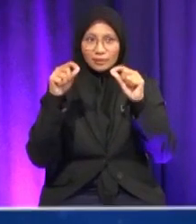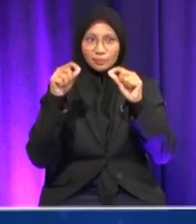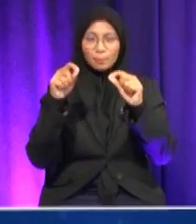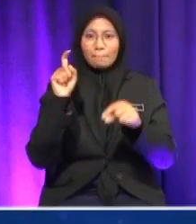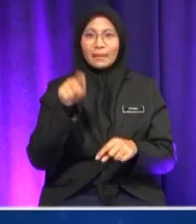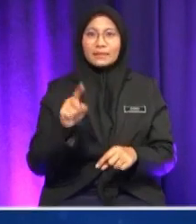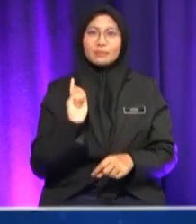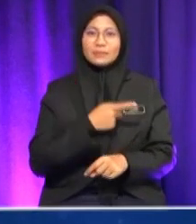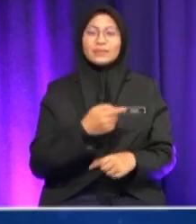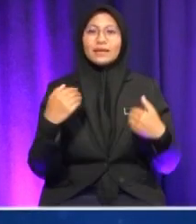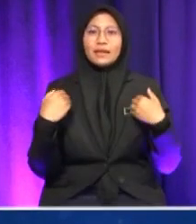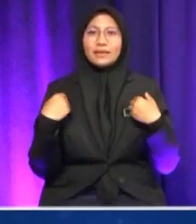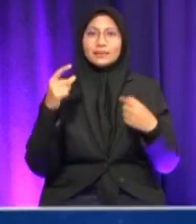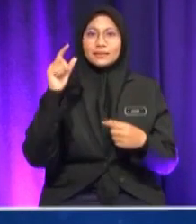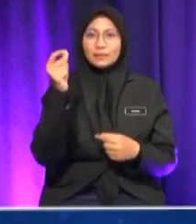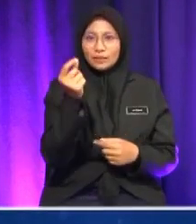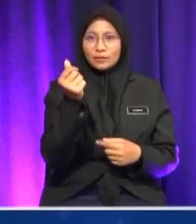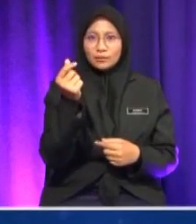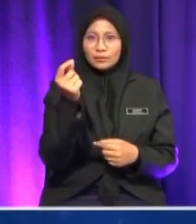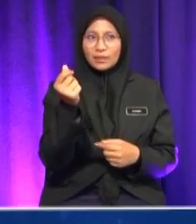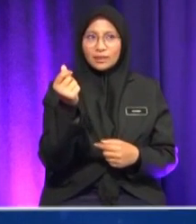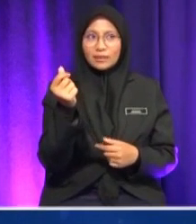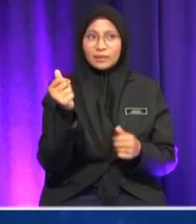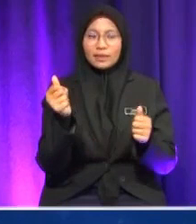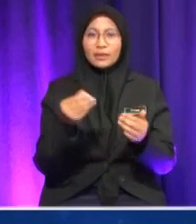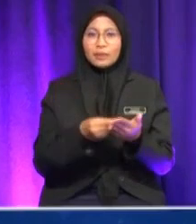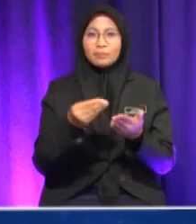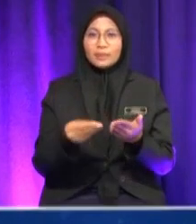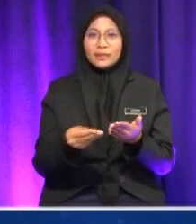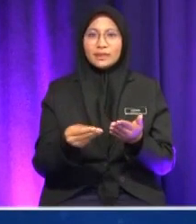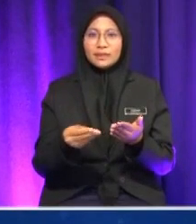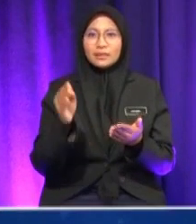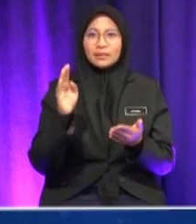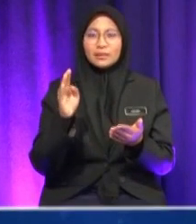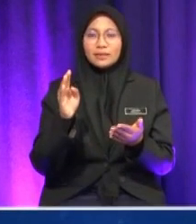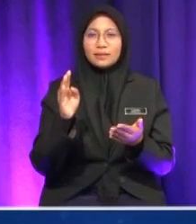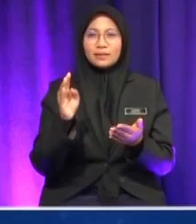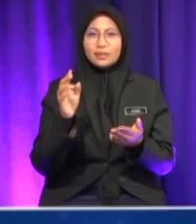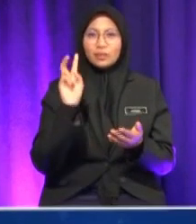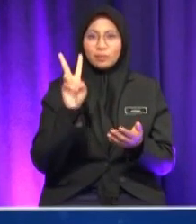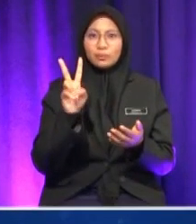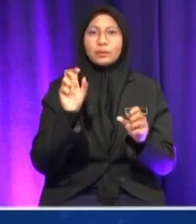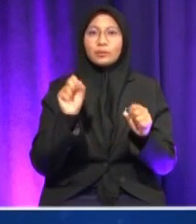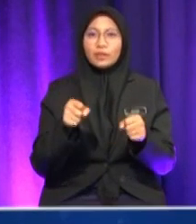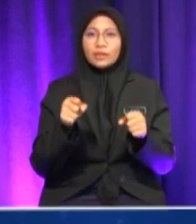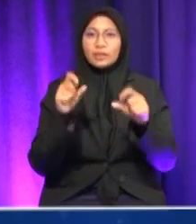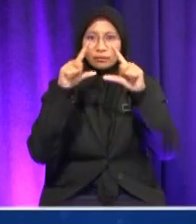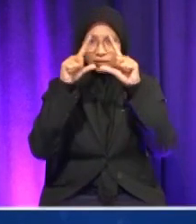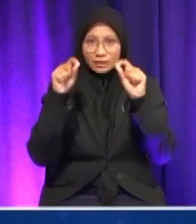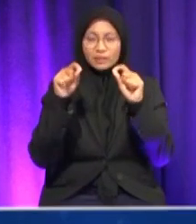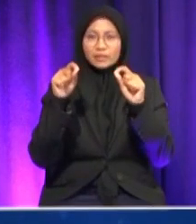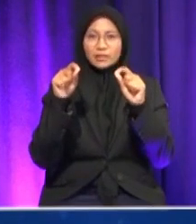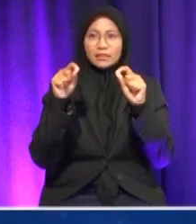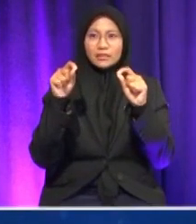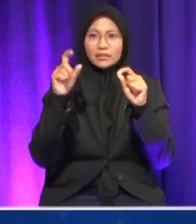Kalau kita ada tunai, beli barang. Yang kedua, boleh menggunakan kad debit. Di mana kita dah ada